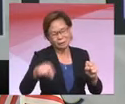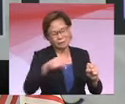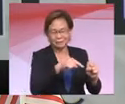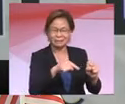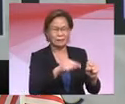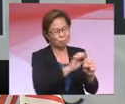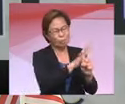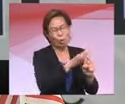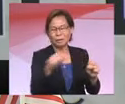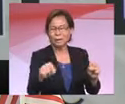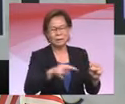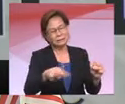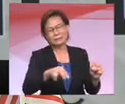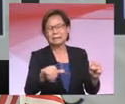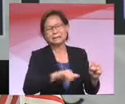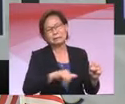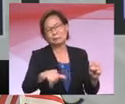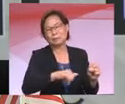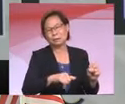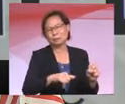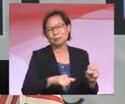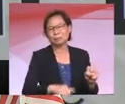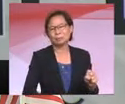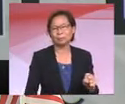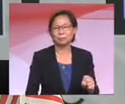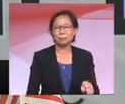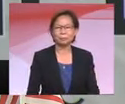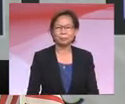dan bukan ada komplikasi dari segi rawatan pun.